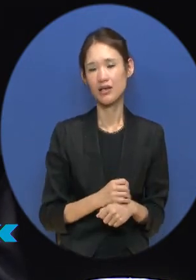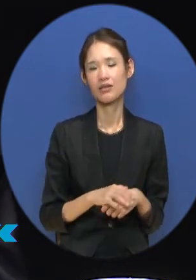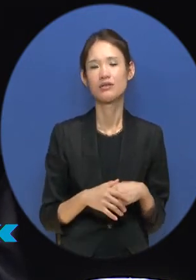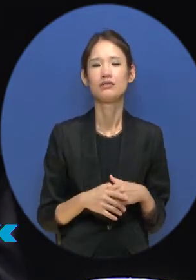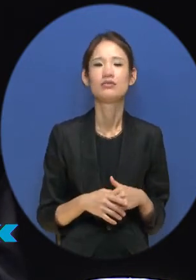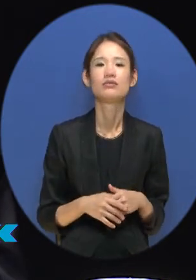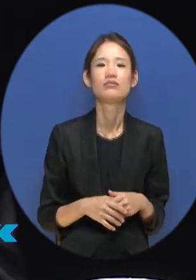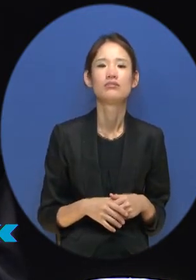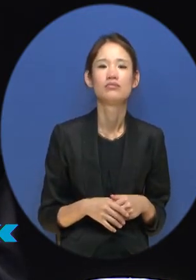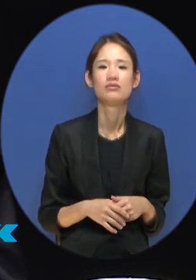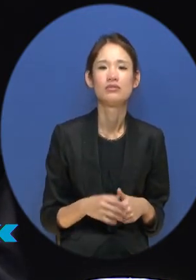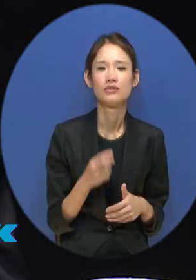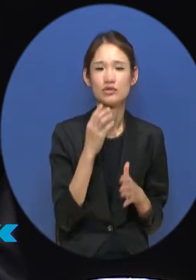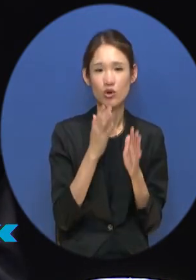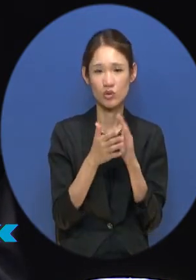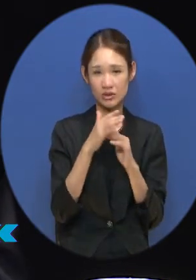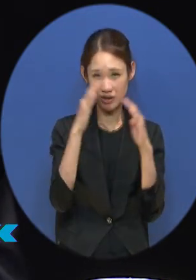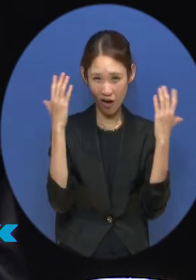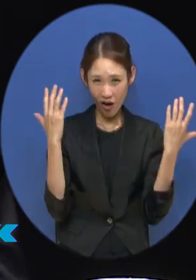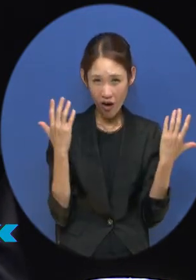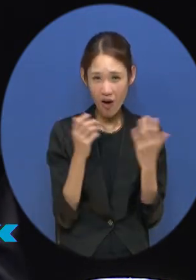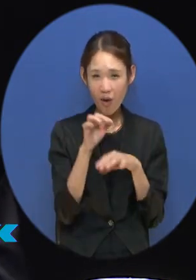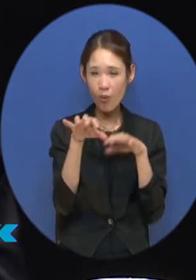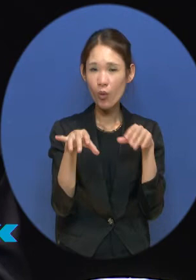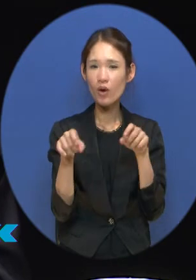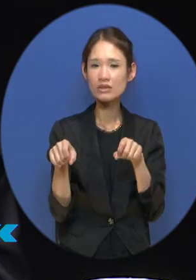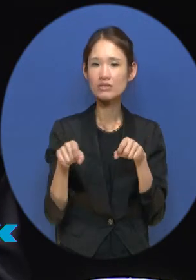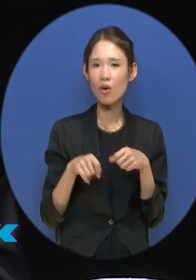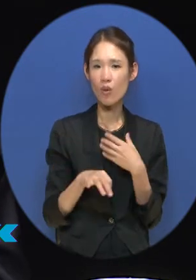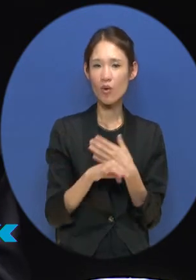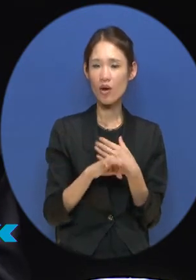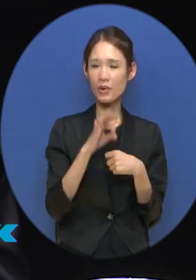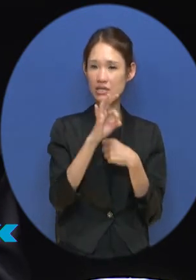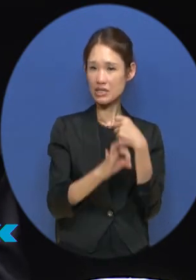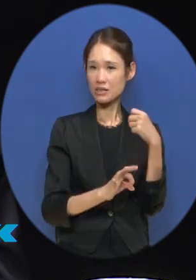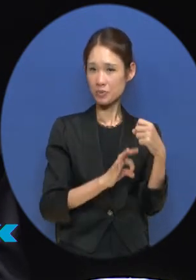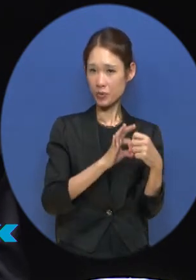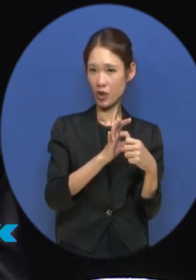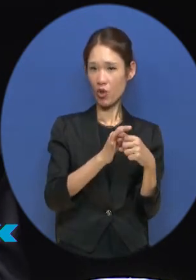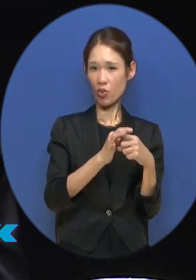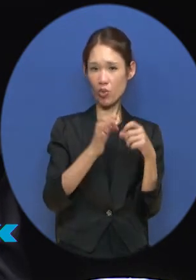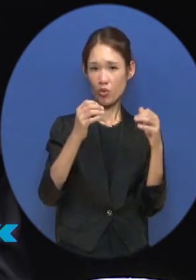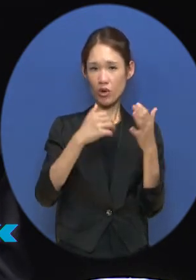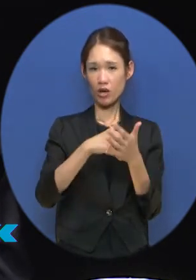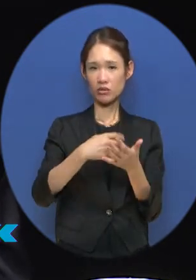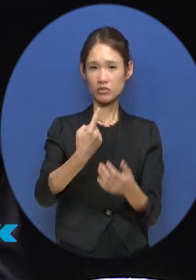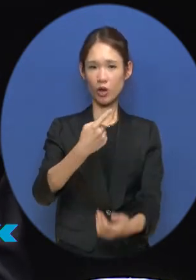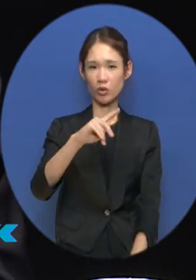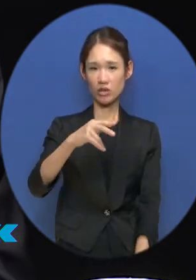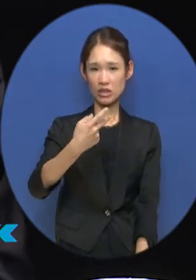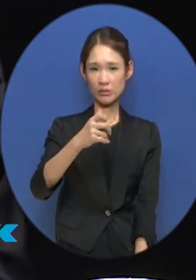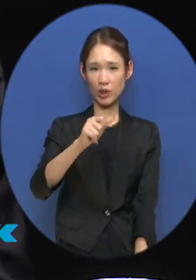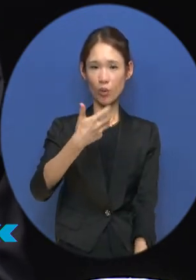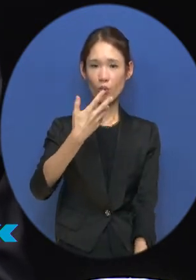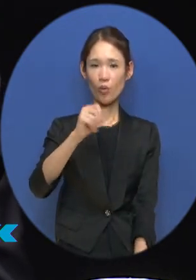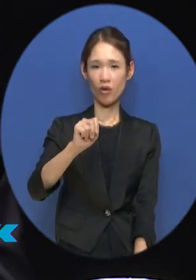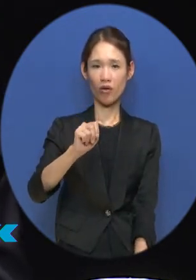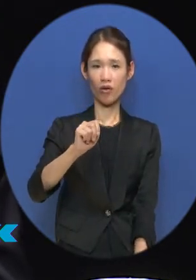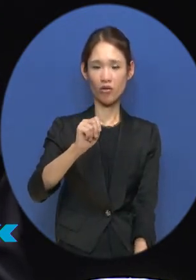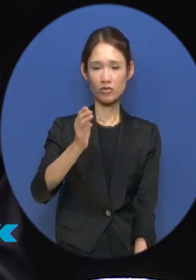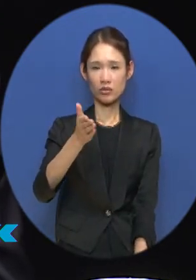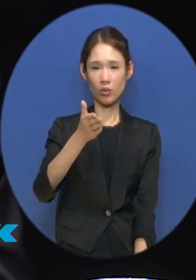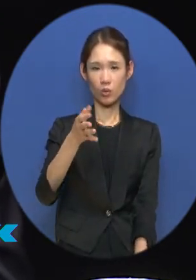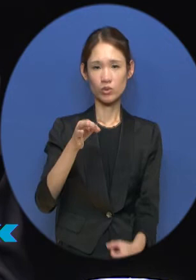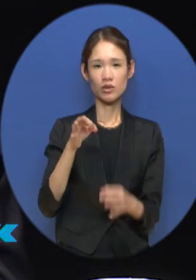나왔고요. 서울시 전 지하역사에 적용할 거에 10년 동안에 약 한 1200억 원 정도의 에너지